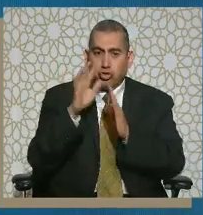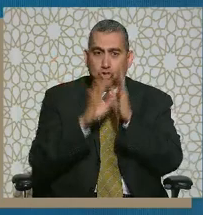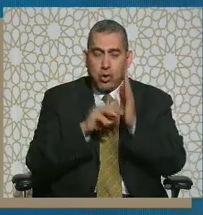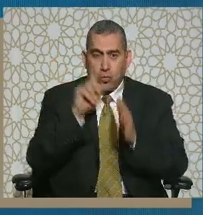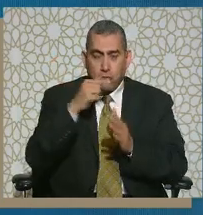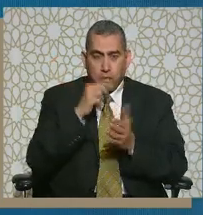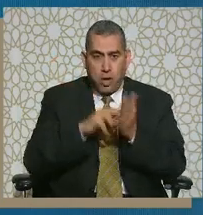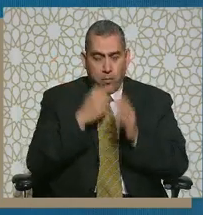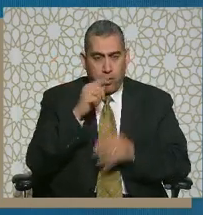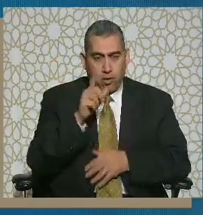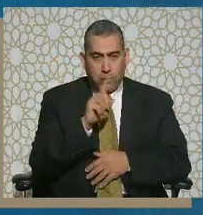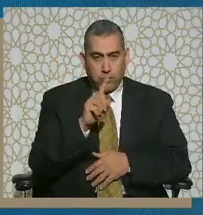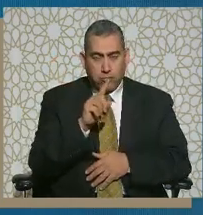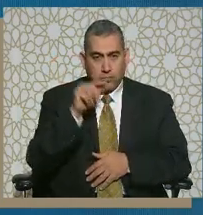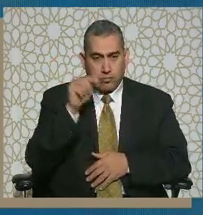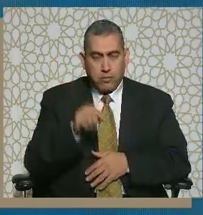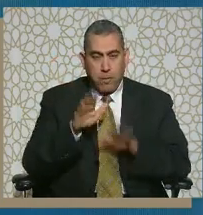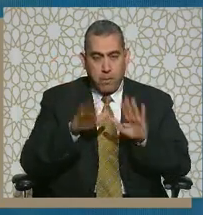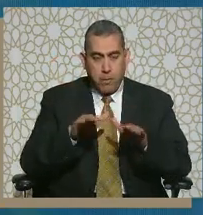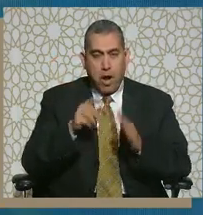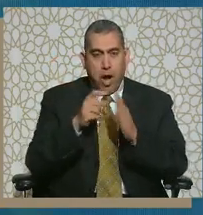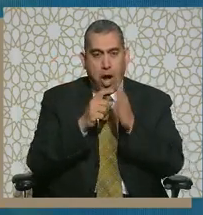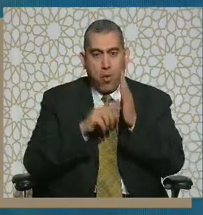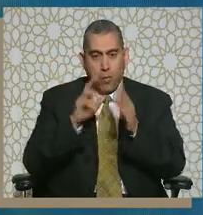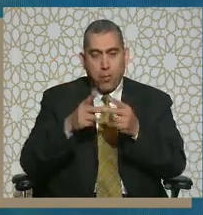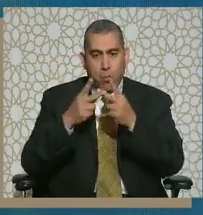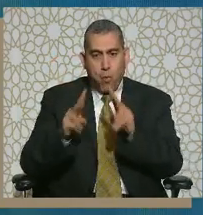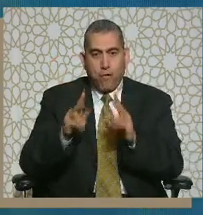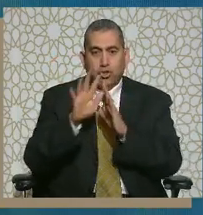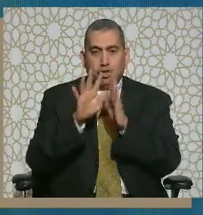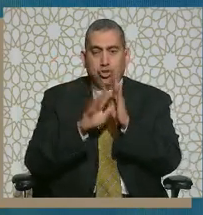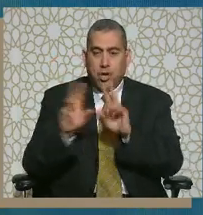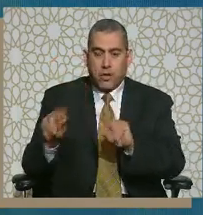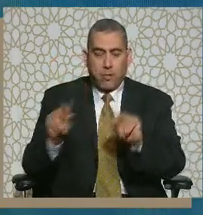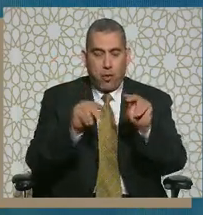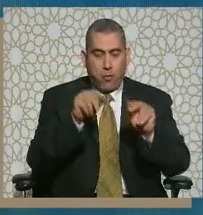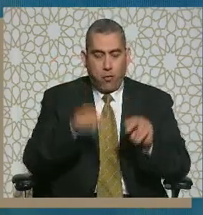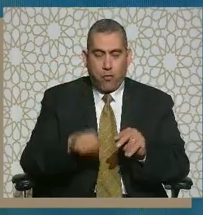هو اللي موجود في القانون موافق للشريعه وصحيح